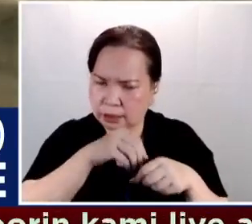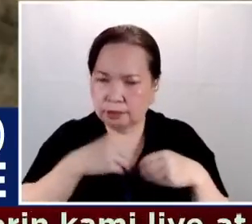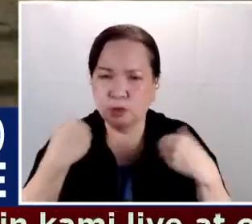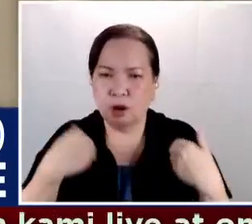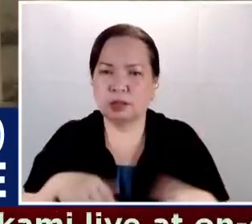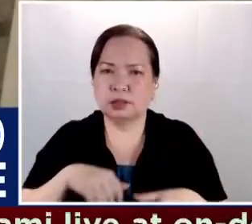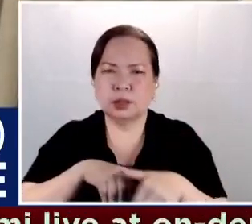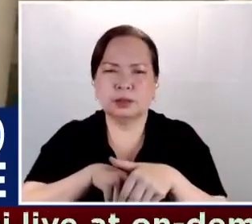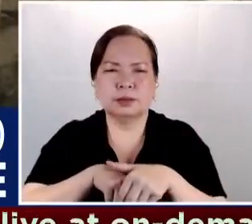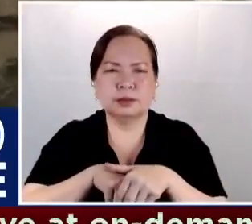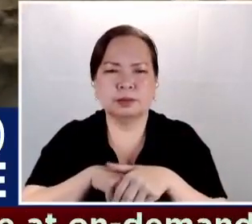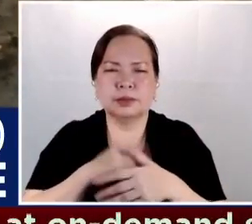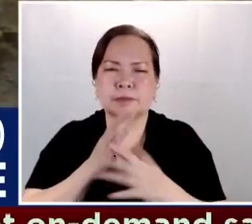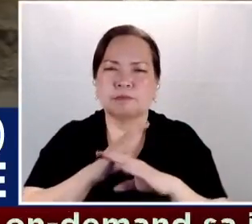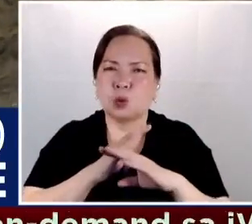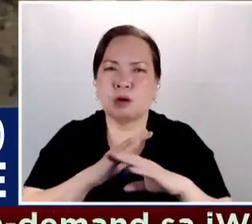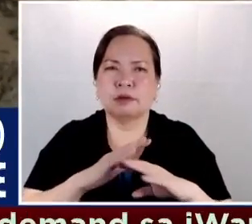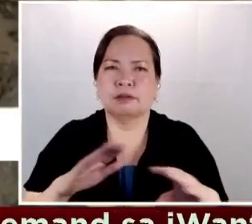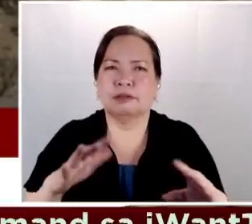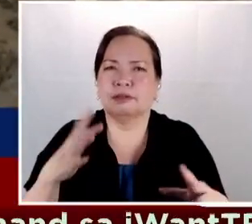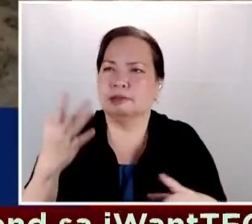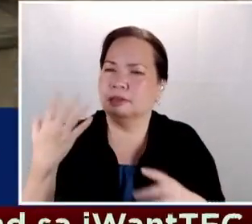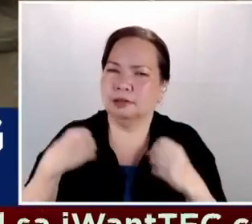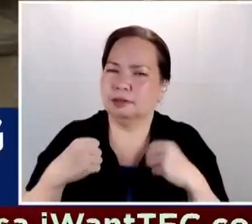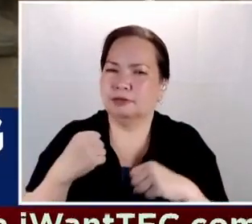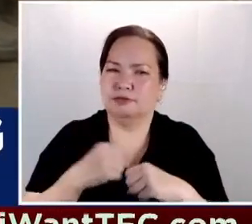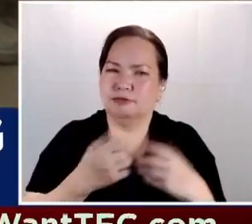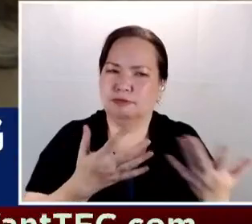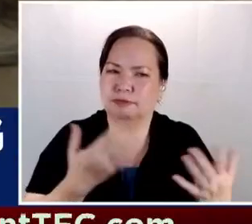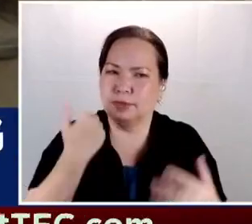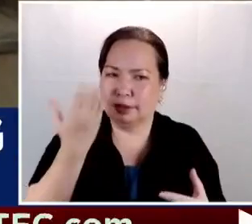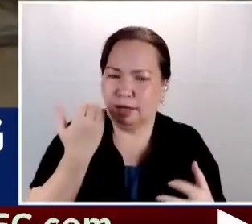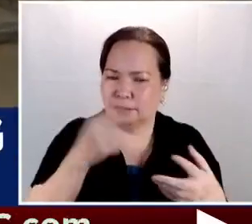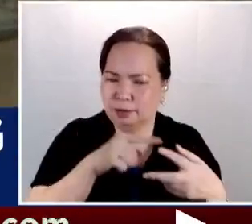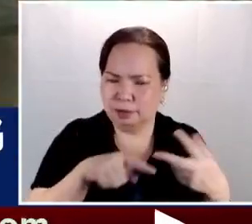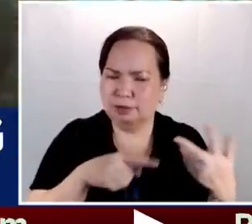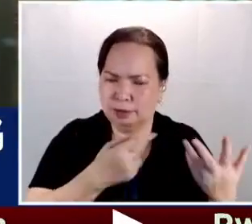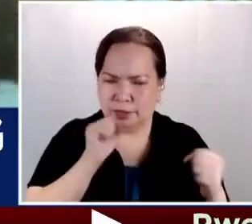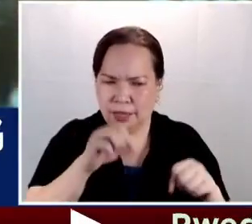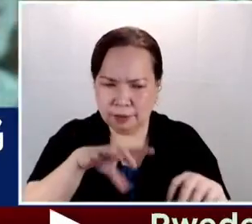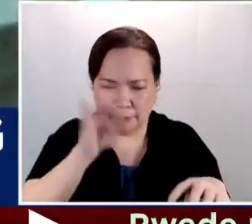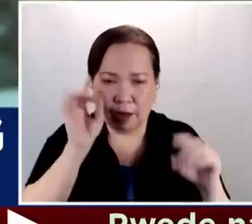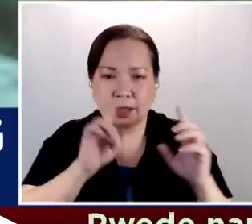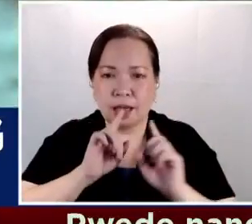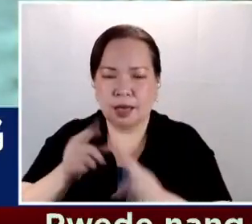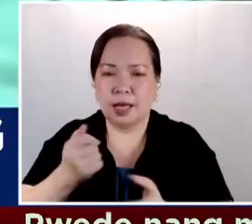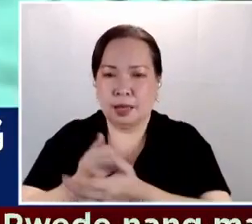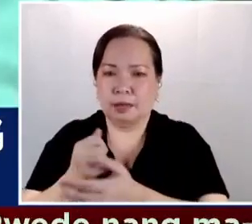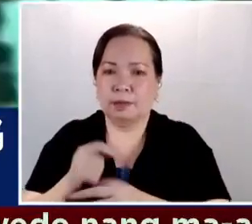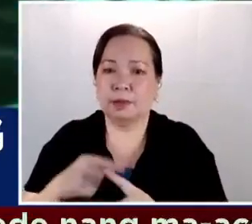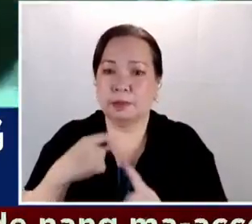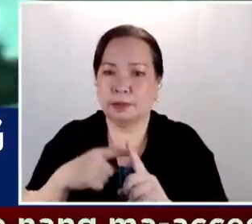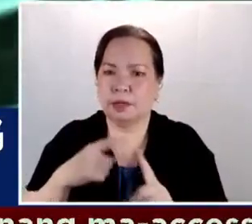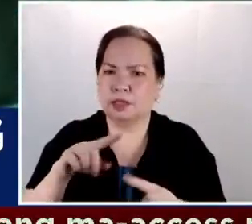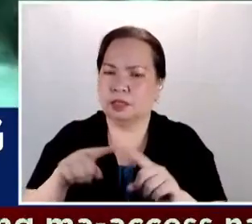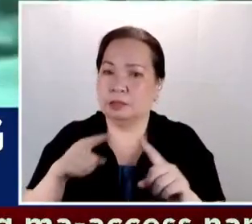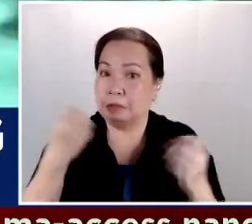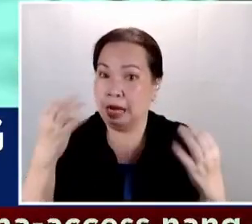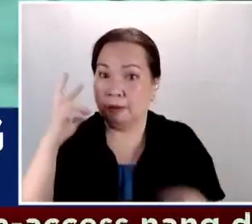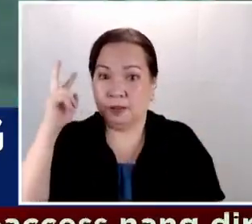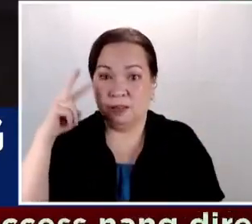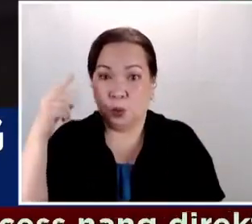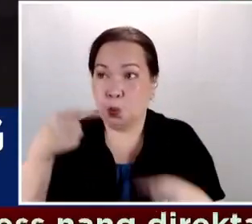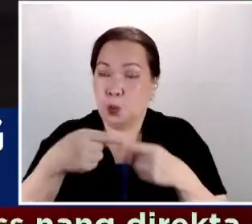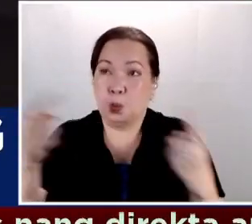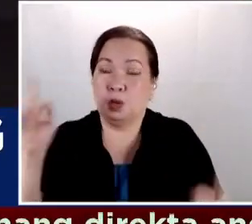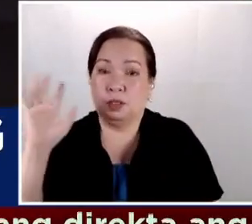taon. Naging kontrobersyal ang kaso ni Kian dahil bukod sa may video na sumasalungat sa bersyon ng mga pulis, ito rin